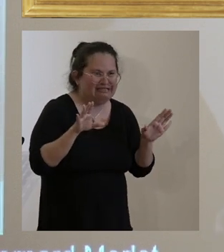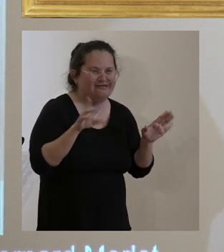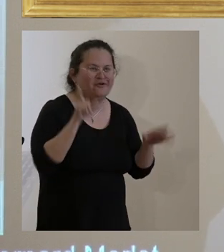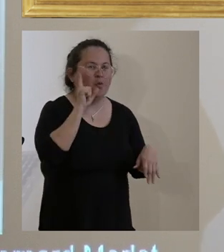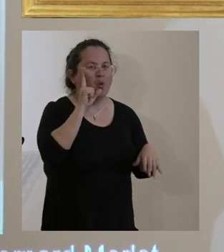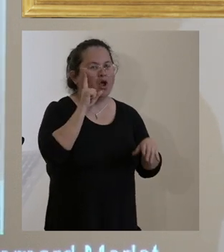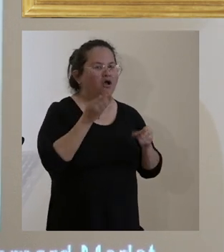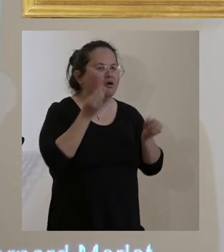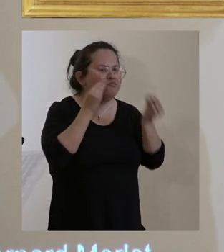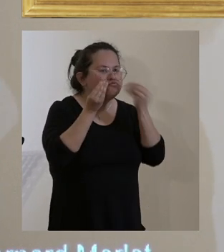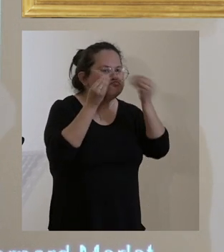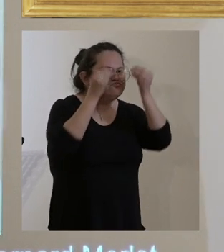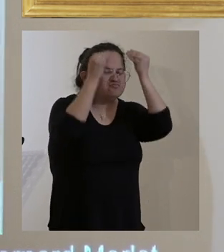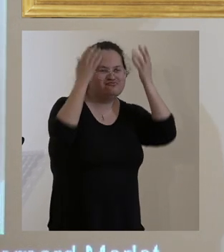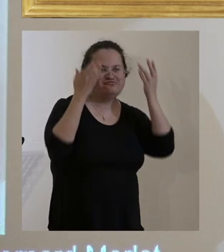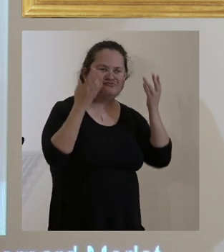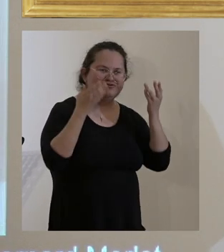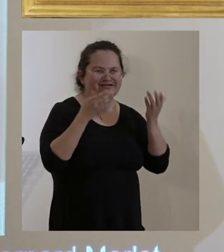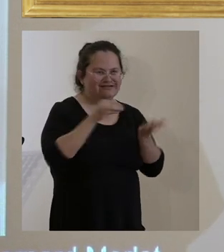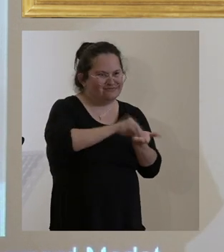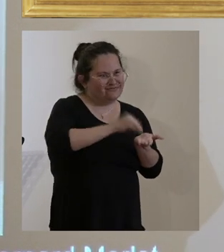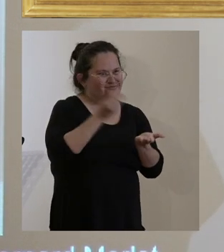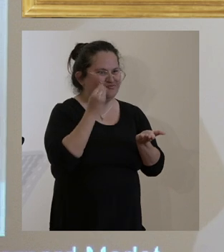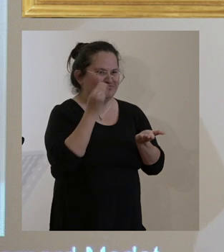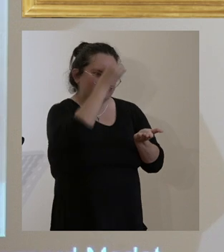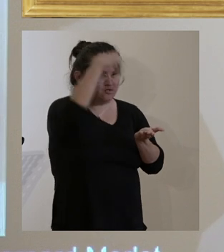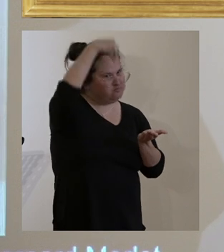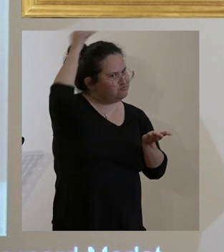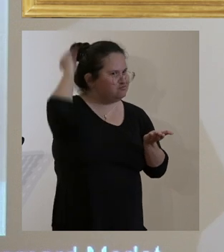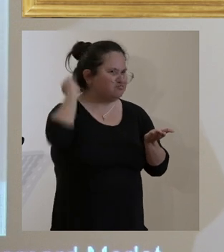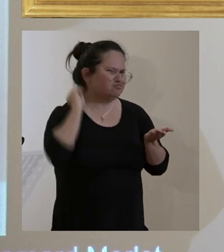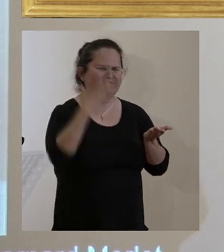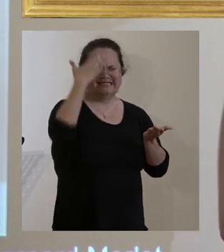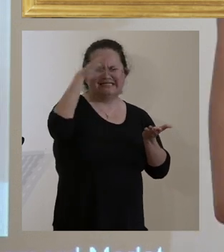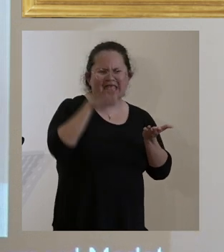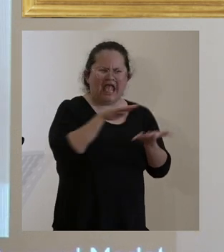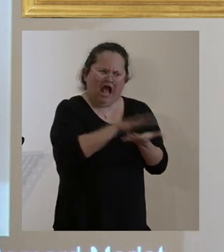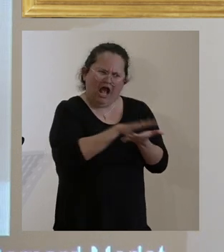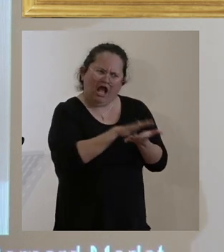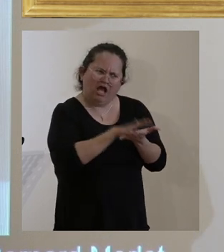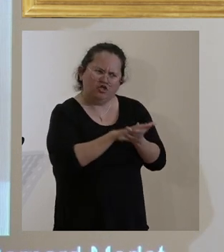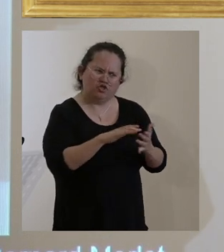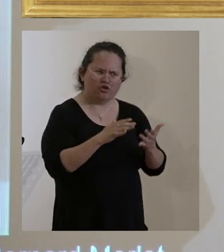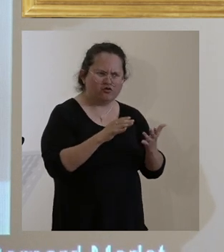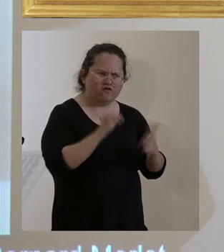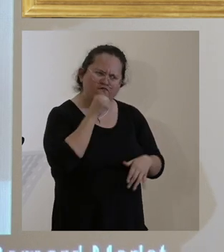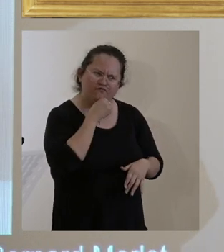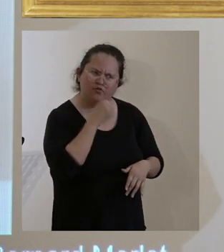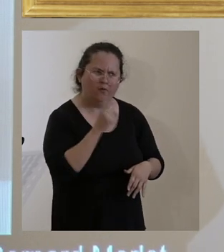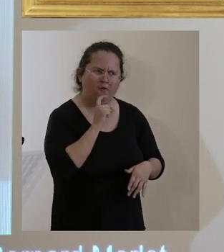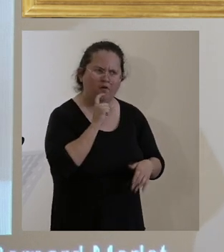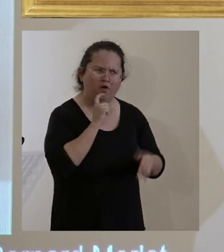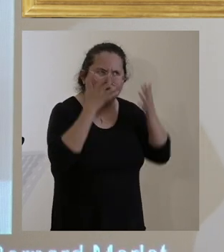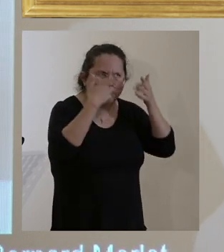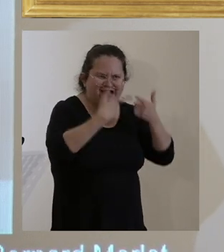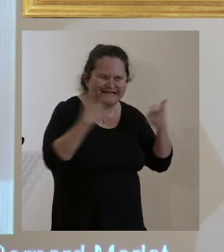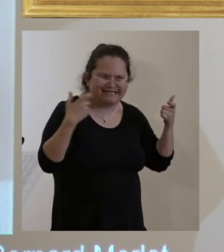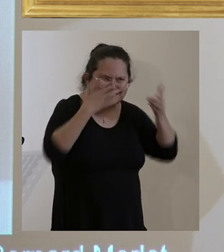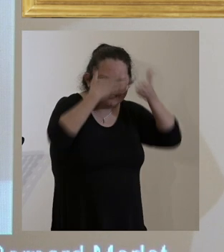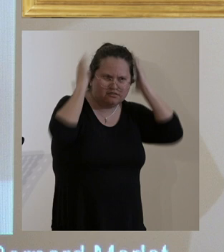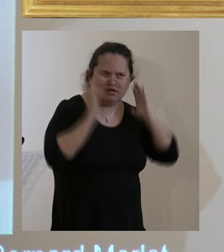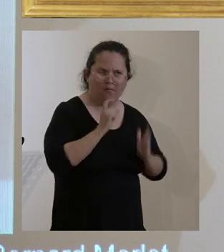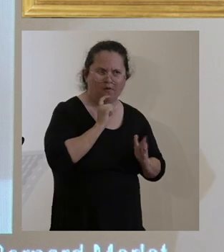cheveux, parce qu'à son âge, il serait étonnant qu'il soit gris. Mais le personnage qui est représenté à côté d'elle, cette femme représentée à côté d'elle, ça n'est